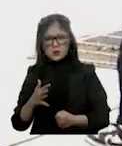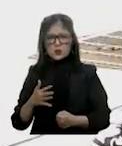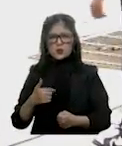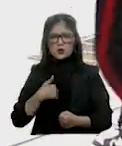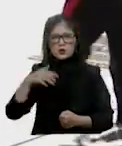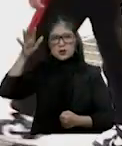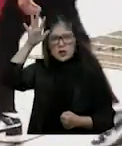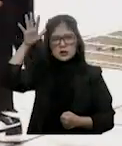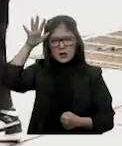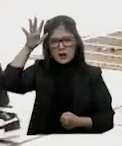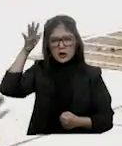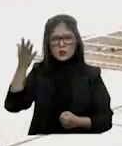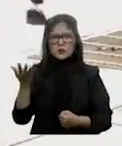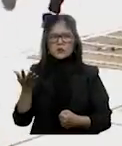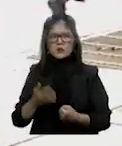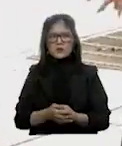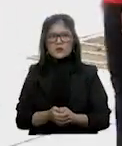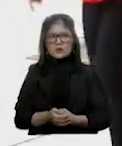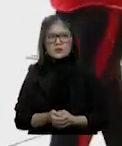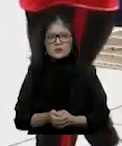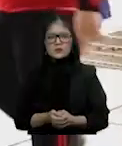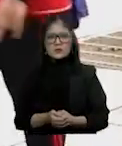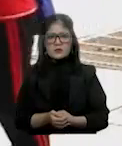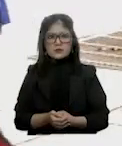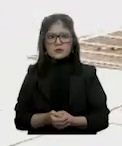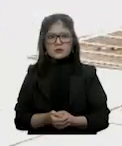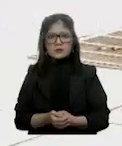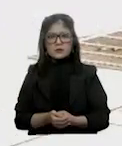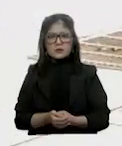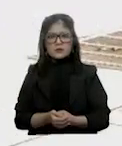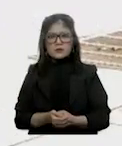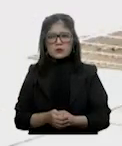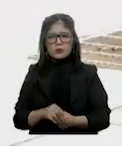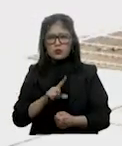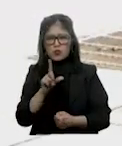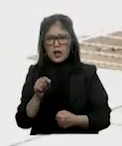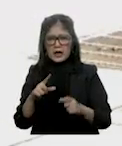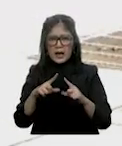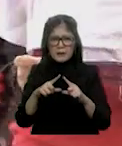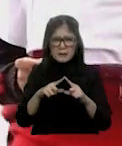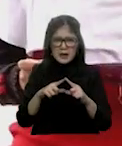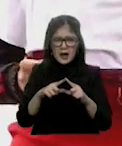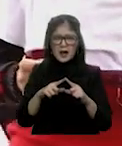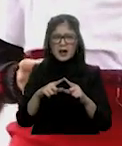Kurang tahu. Iya. Kira-kira bulan apa tahun depan? Kira-kira aja. Bulan April.